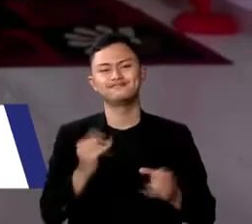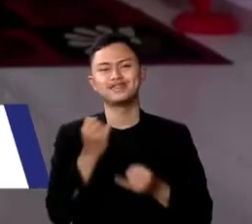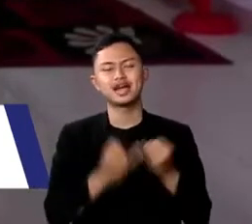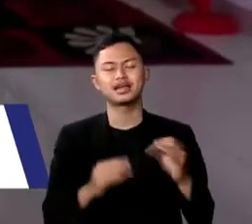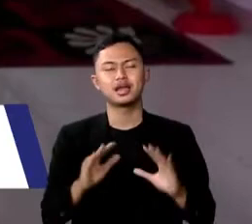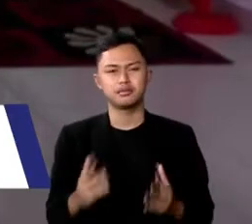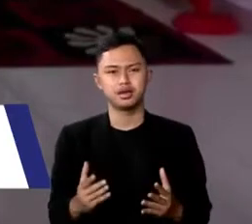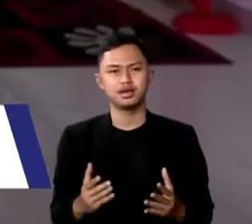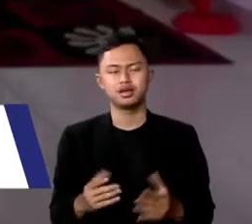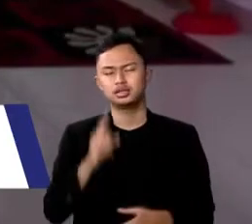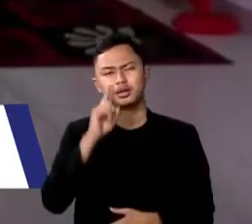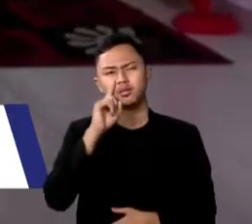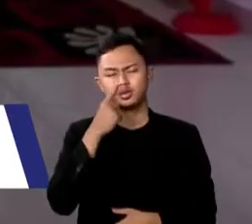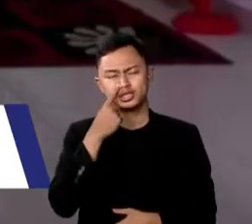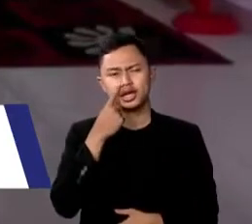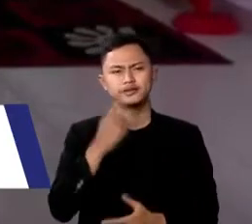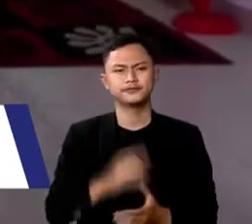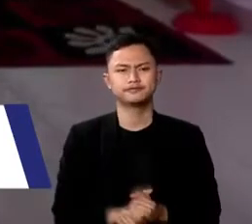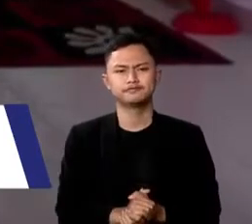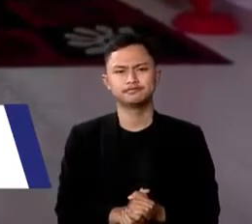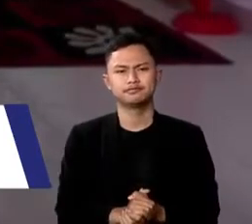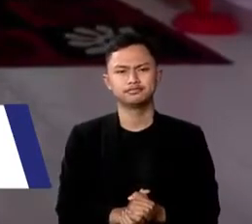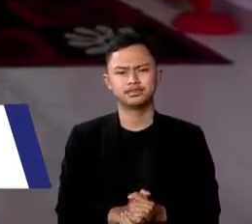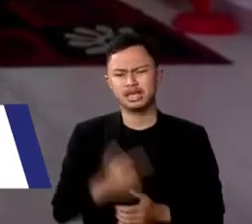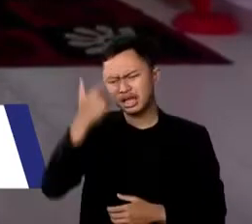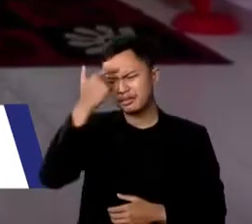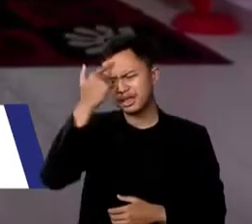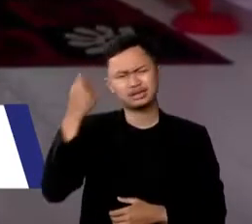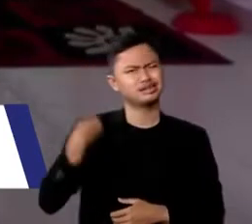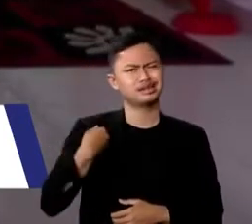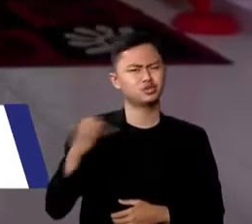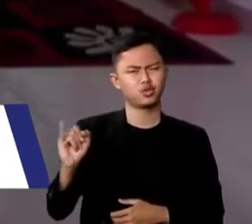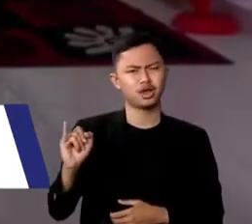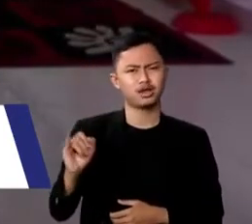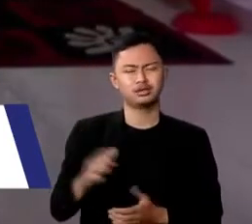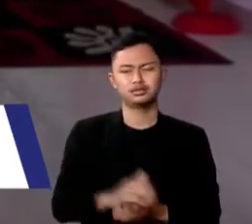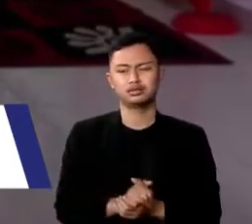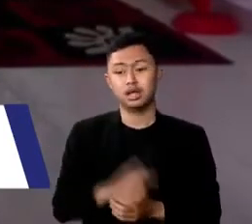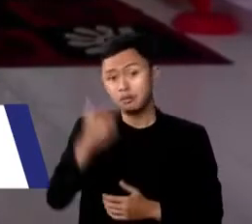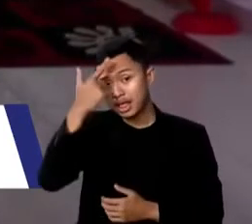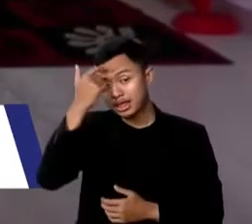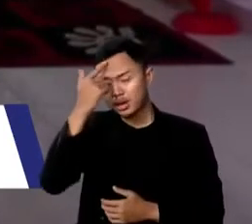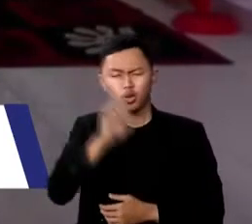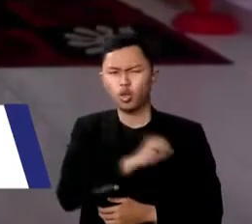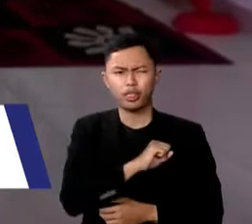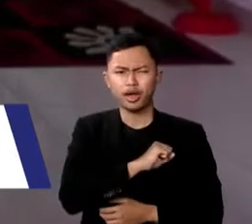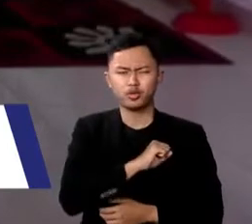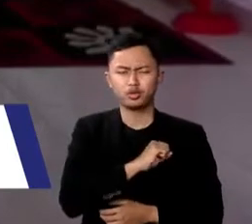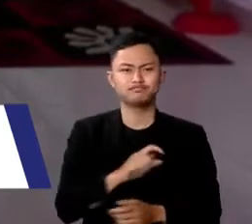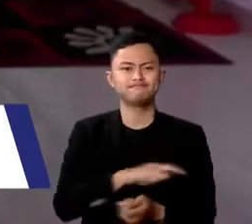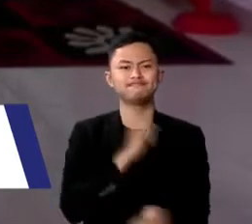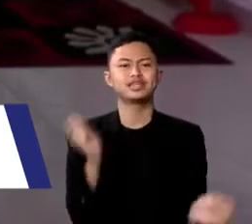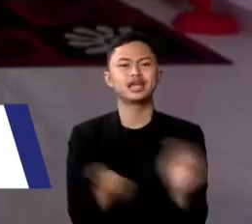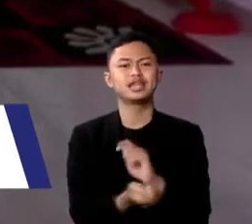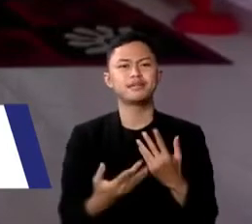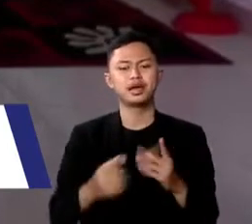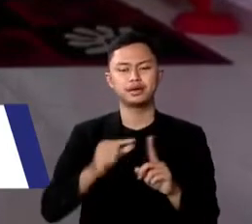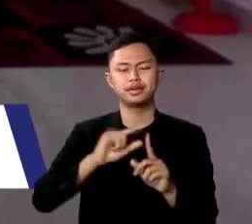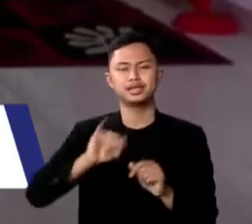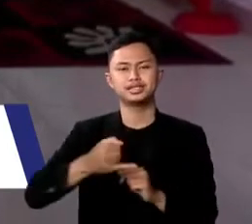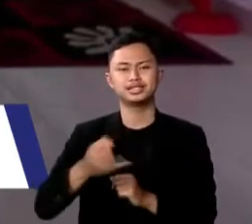akhirnya menjadi bosan benci-benci ajar berbisa Fobia terhadap belajar jadi diganti menjadi